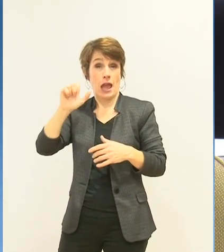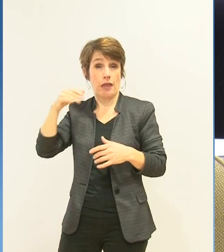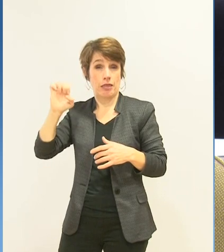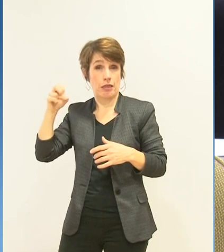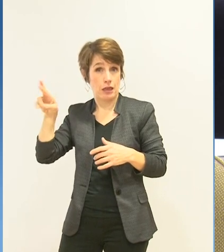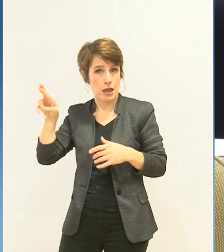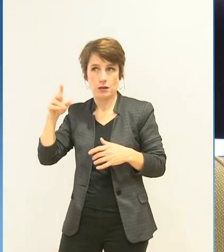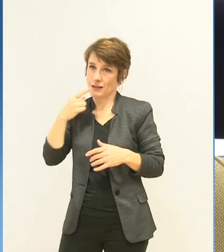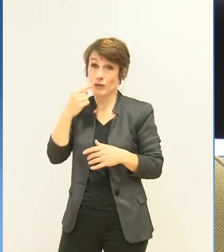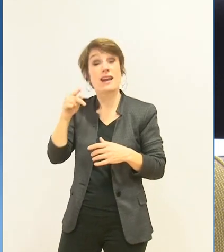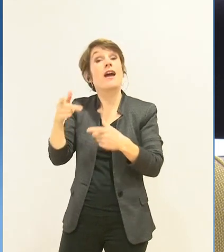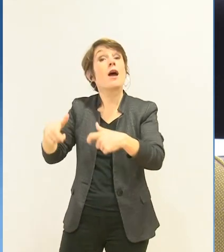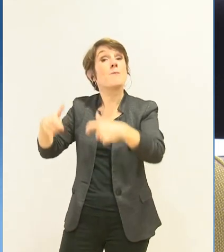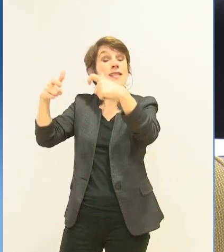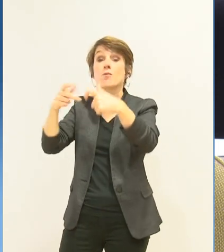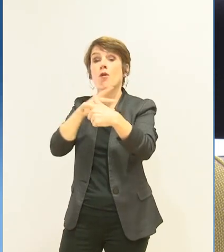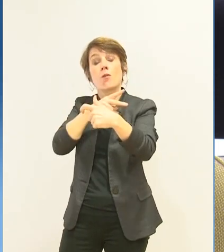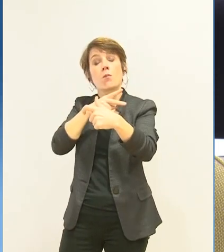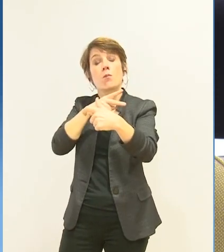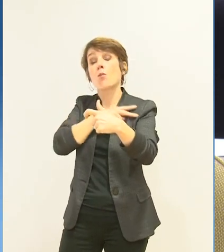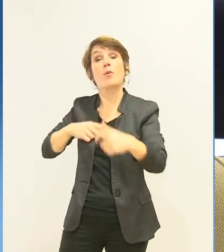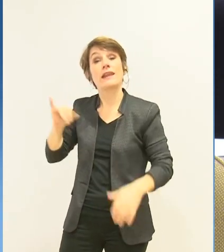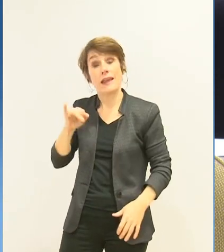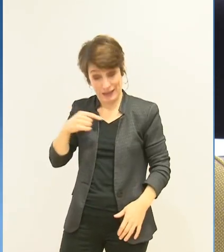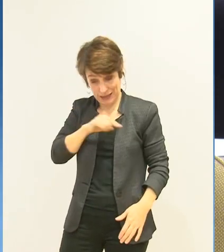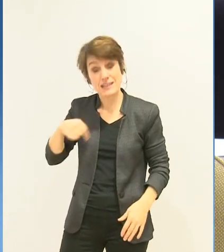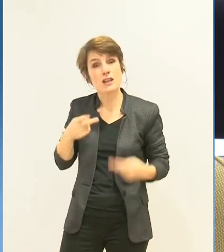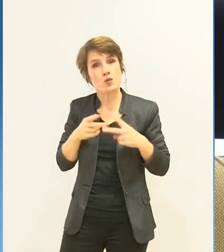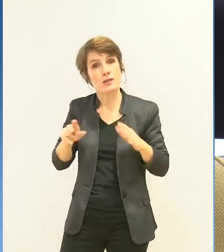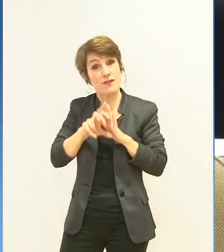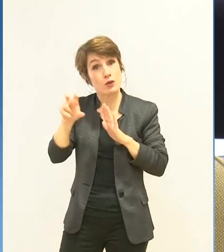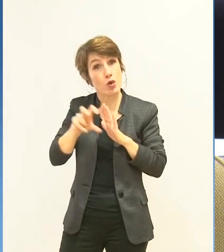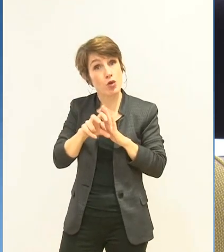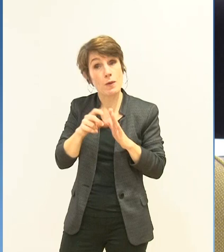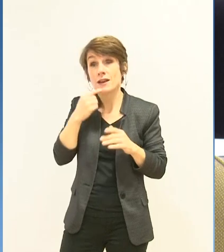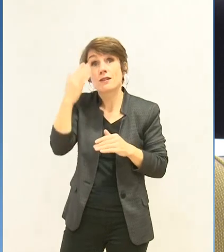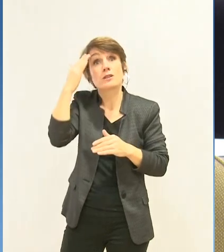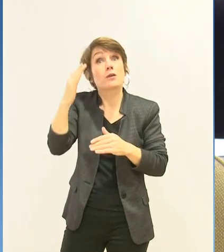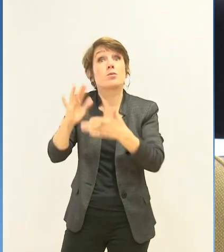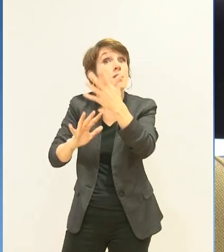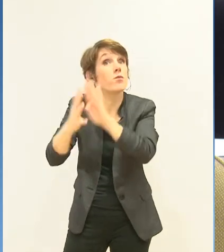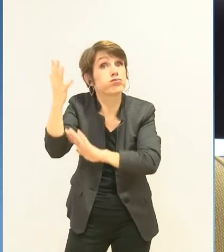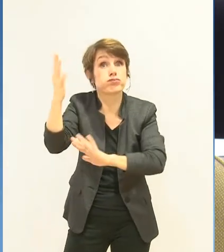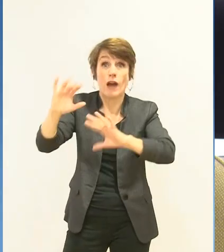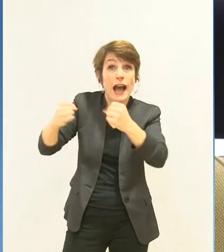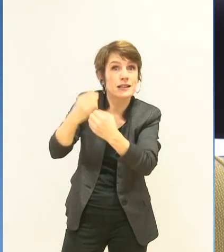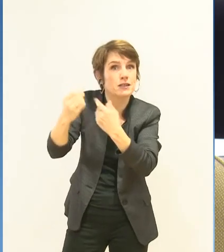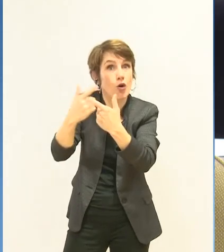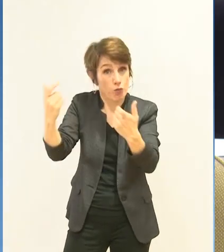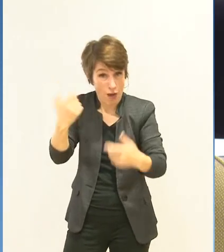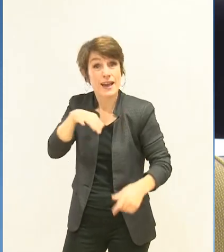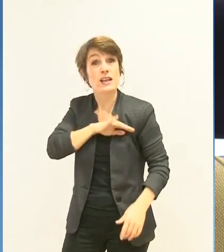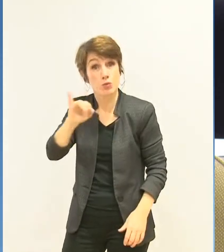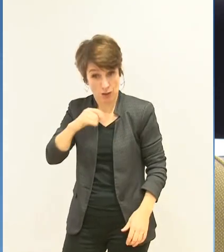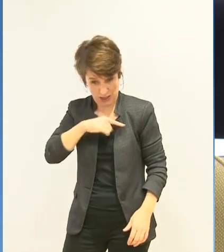et donc la responsabilité de la ville au travers de le pfl peut être engagée en cas d'incident quoi qu'il en soit